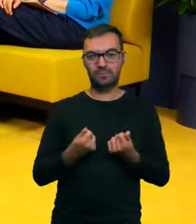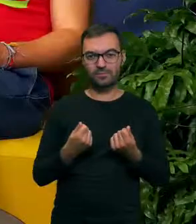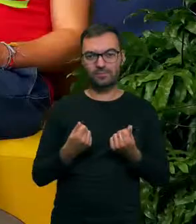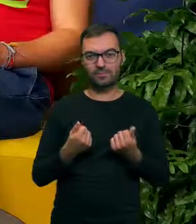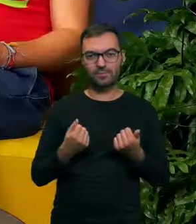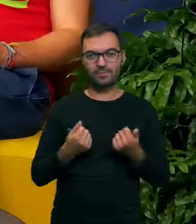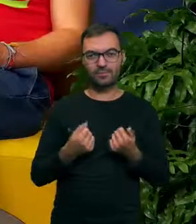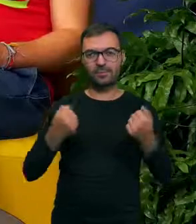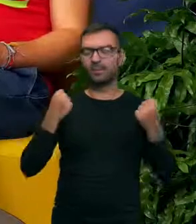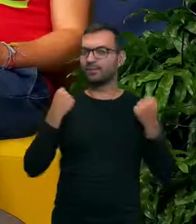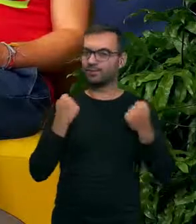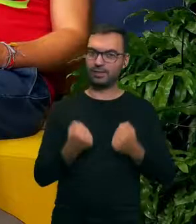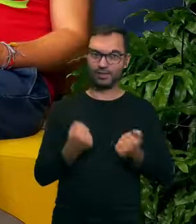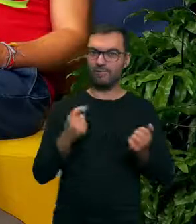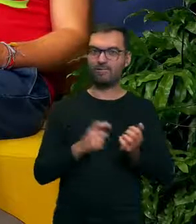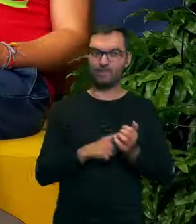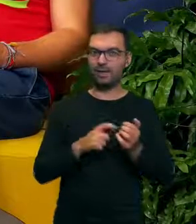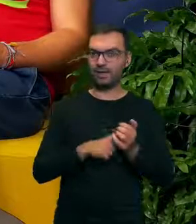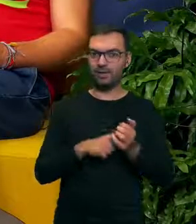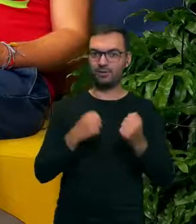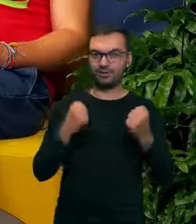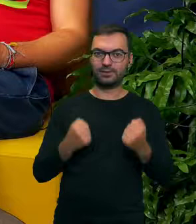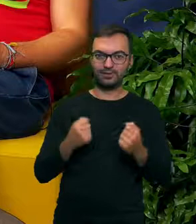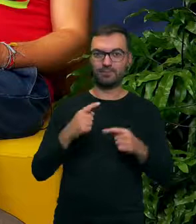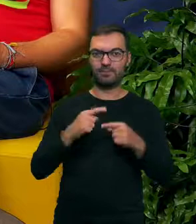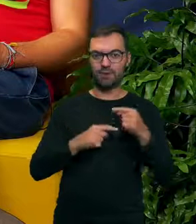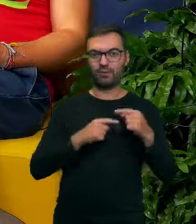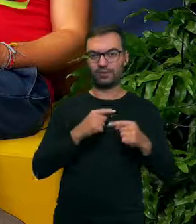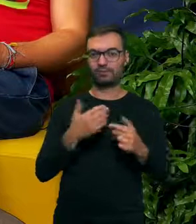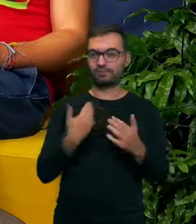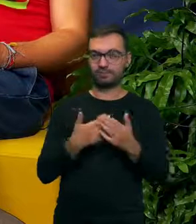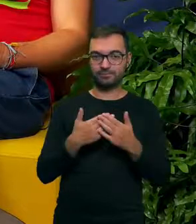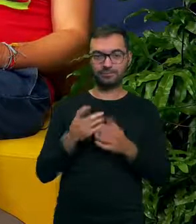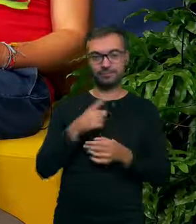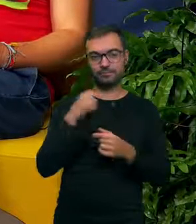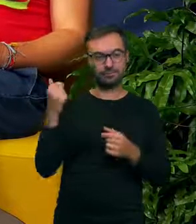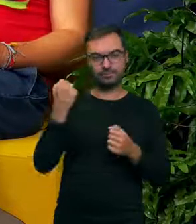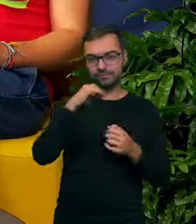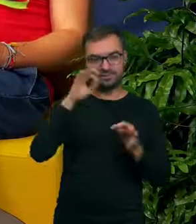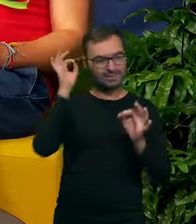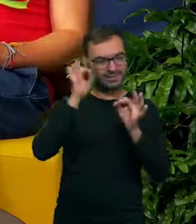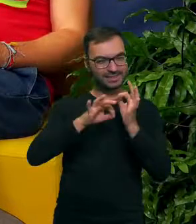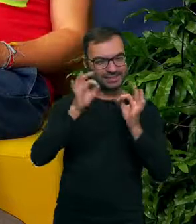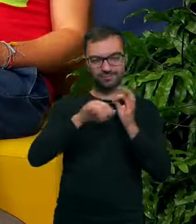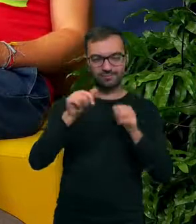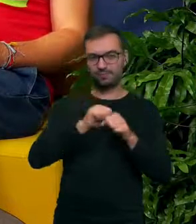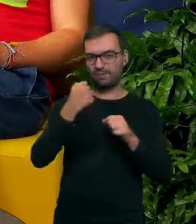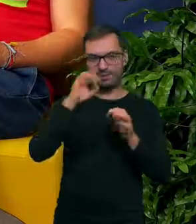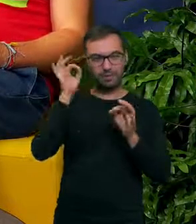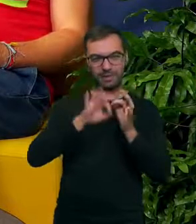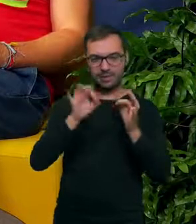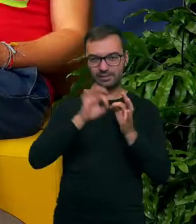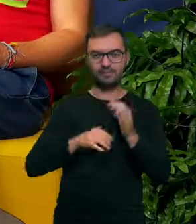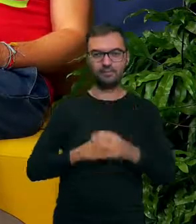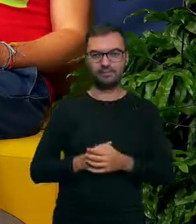no wymagającym bardzo procesem, ponieważ musieliśmy być szalenie precyzyjni.